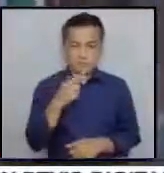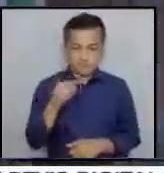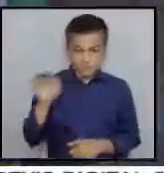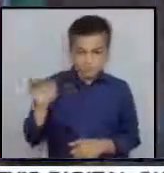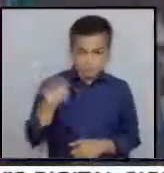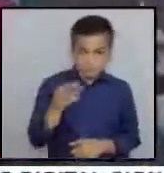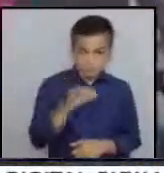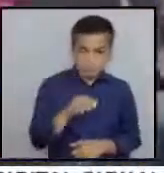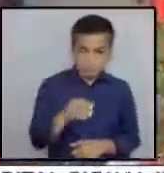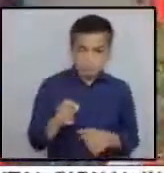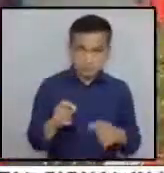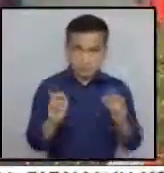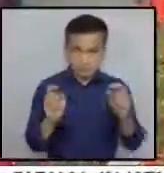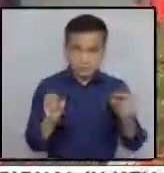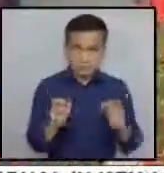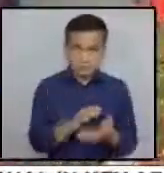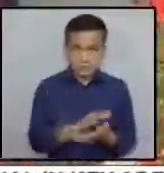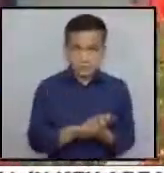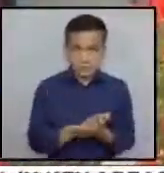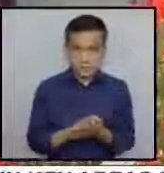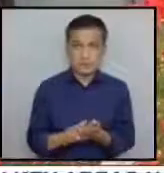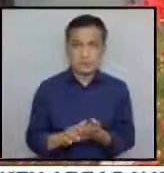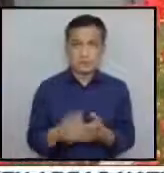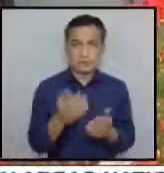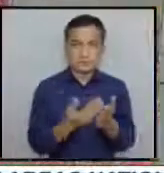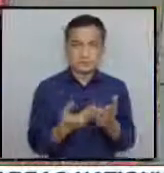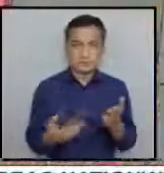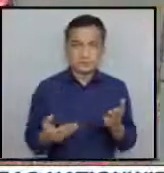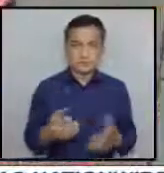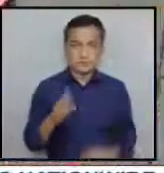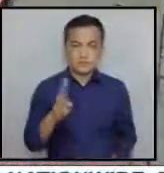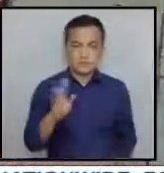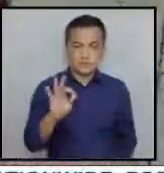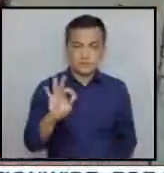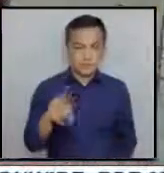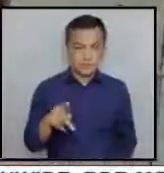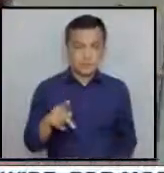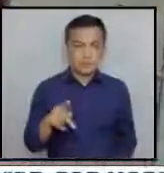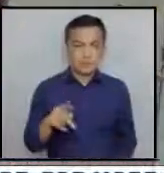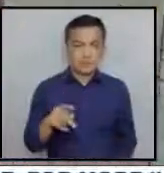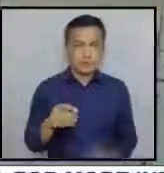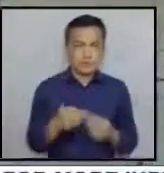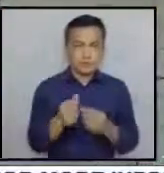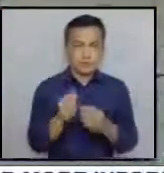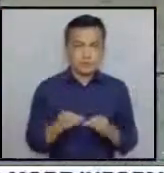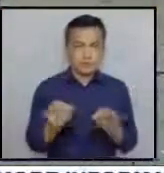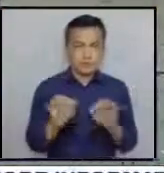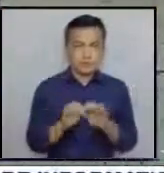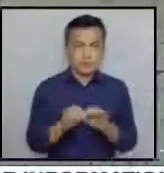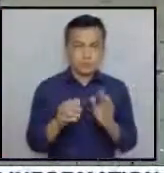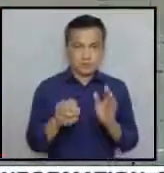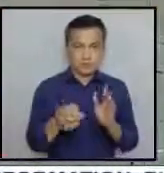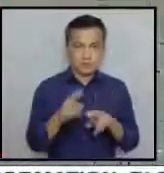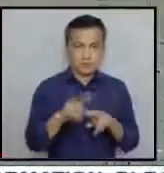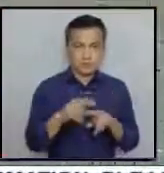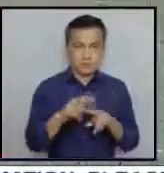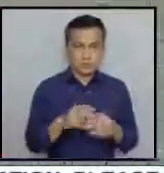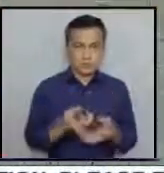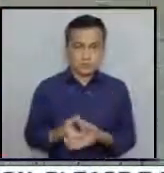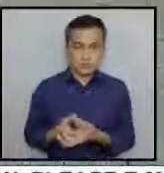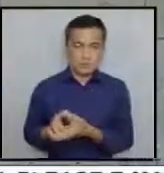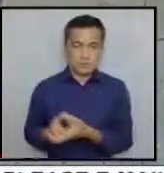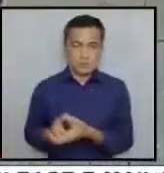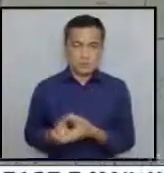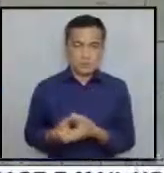agad ayusin ang mga kagamitan ng Bureau of Fire Protection, lalo na ang pagdaragdag ng mga bumbero at idaan ang mga